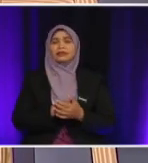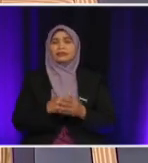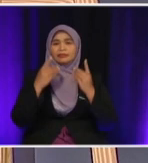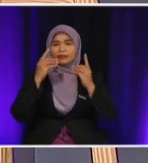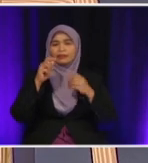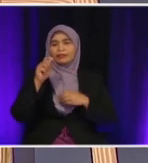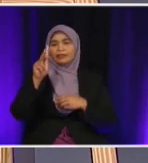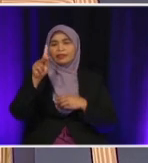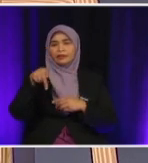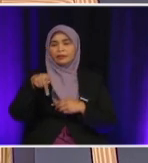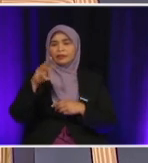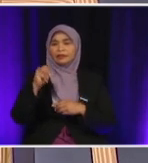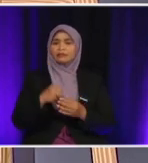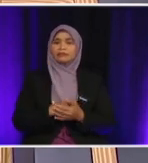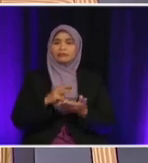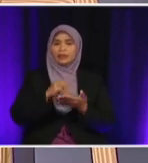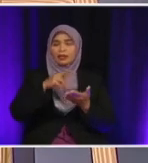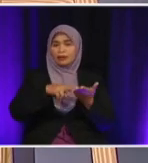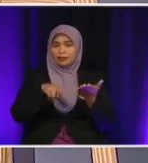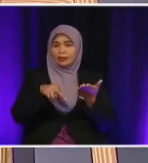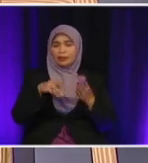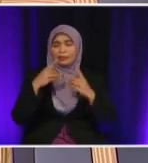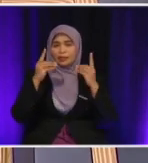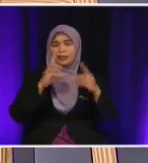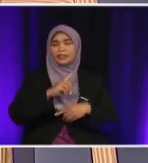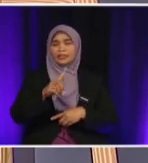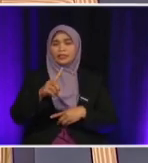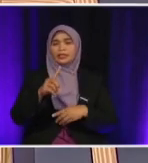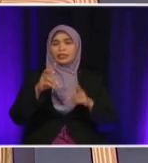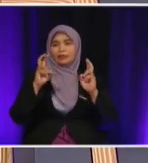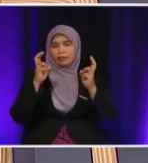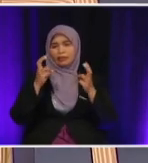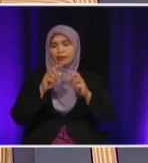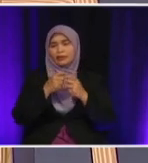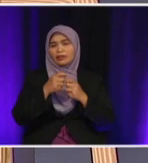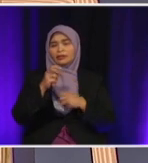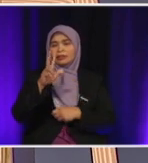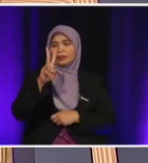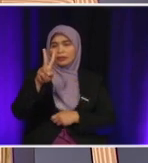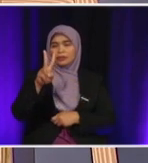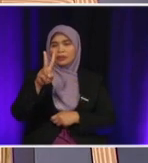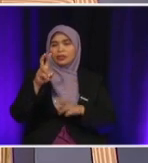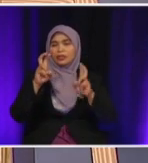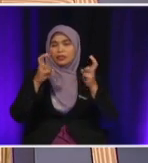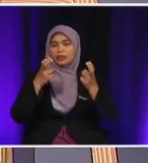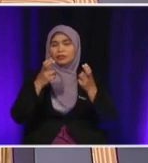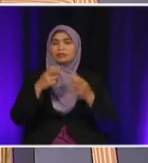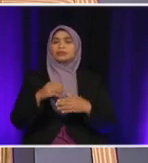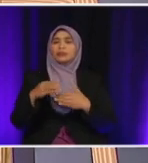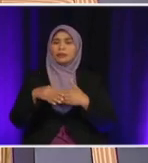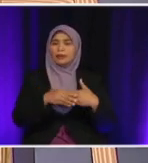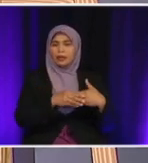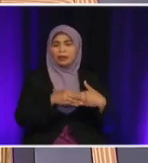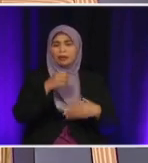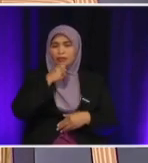pada hari ini dalam slot menengah rendah adalah mata pelajaran Pendidikan Islam tingkatan 2 dalam topik perbincangan kita pada hari ini